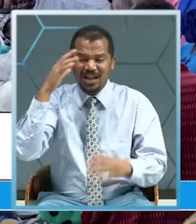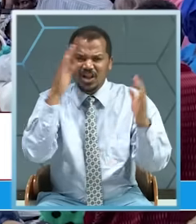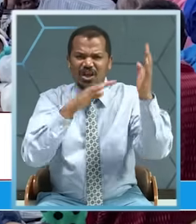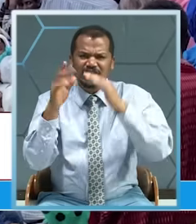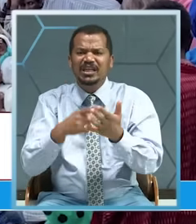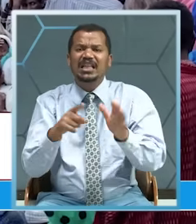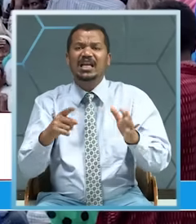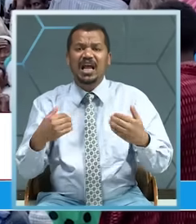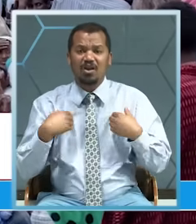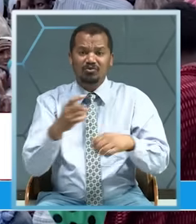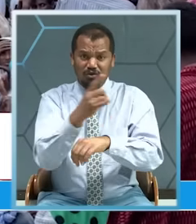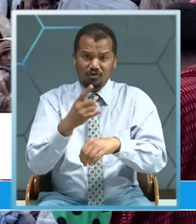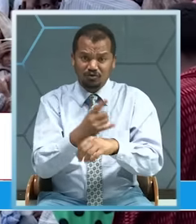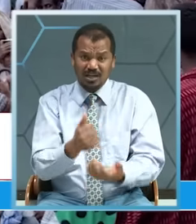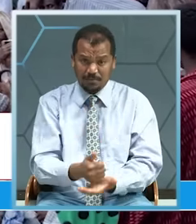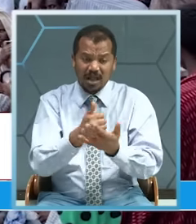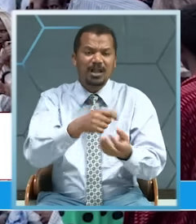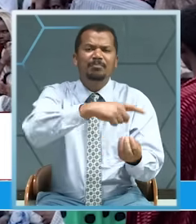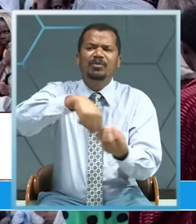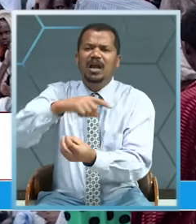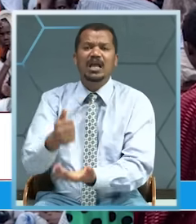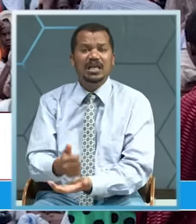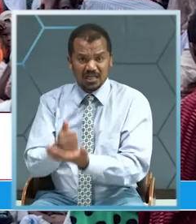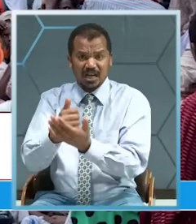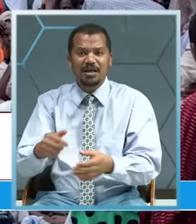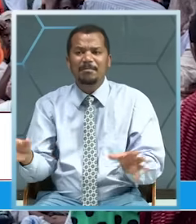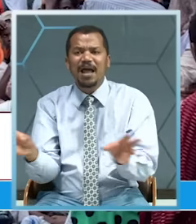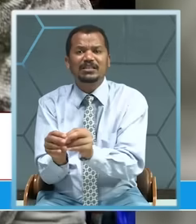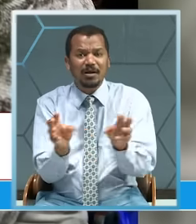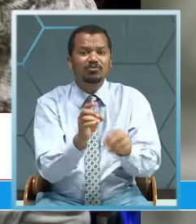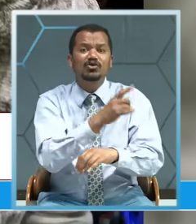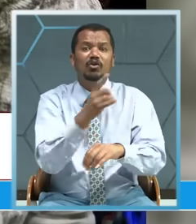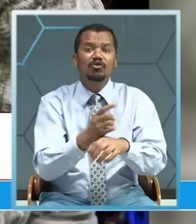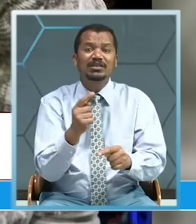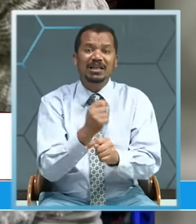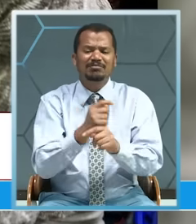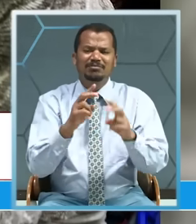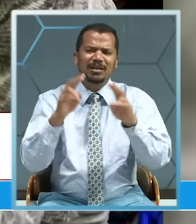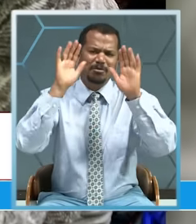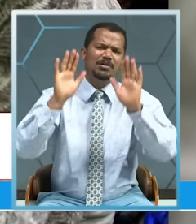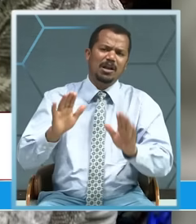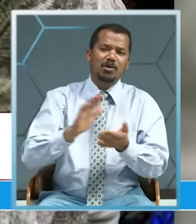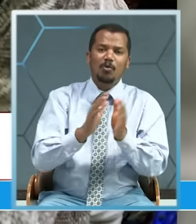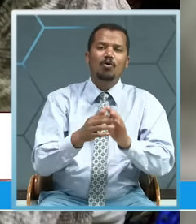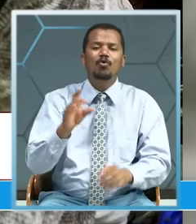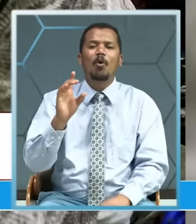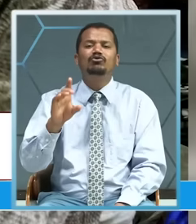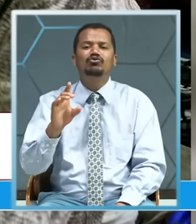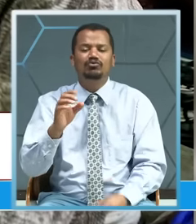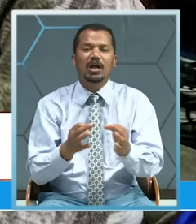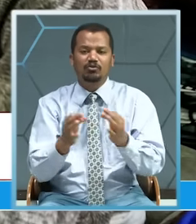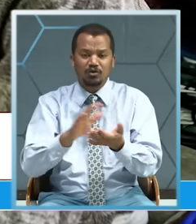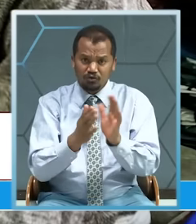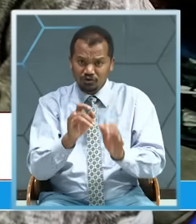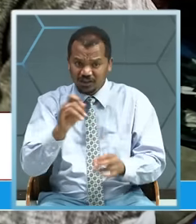ምክንያት ለችግር የተጋለጡ ዜጎችን ለመርዳት በየአካባቢው እርዳታ የሚያሰባስቡ ዜጎች ተግባር የሚደነቅ መሆኑን ኮሚሽኑ